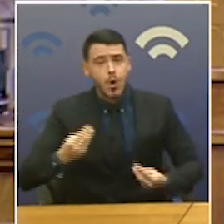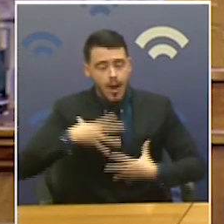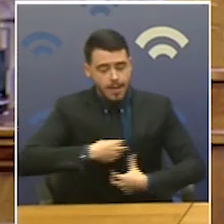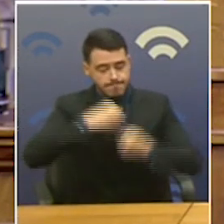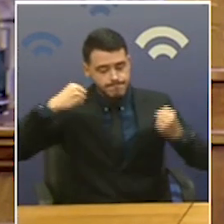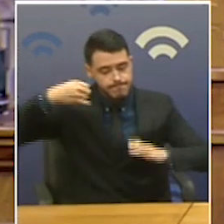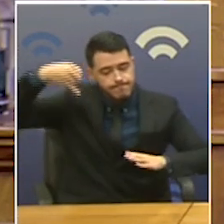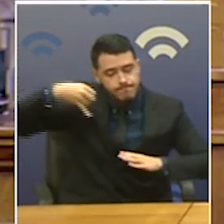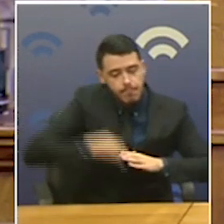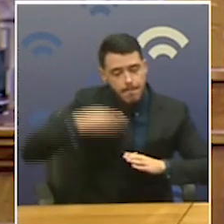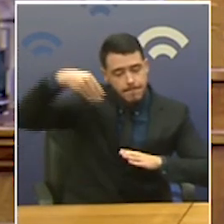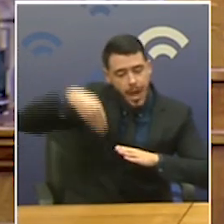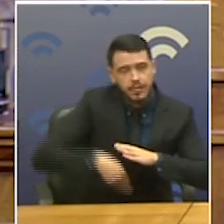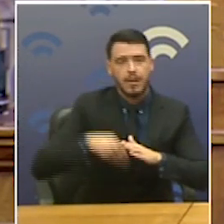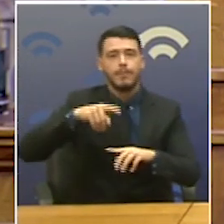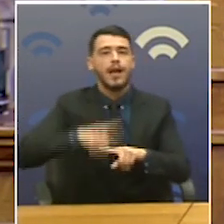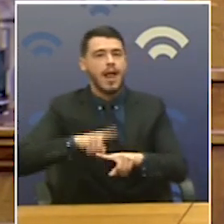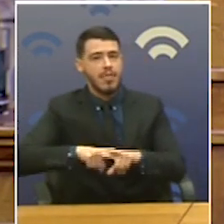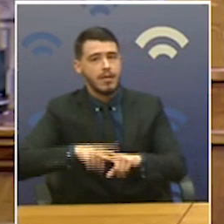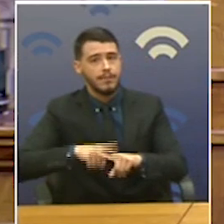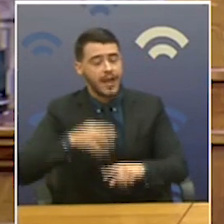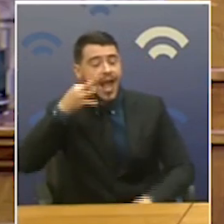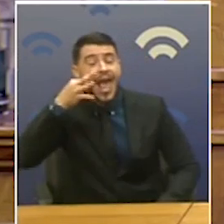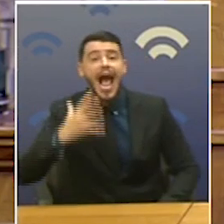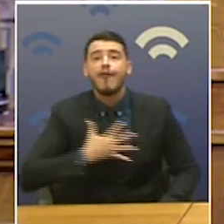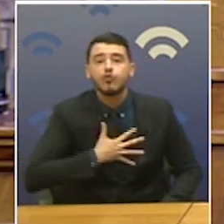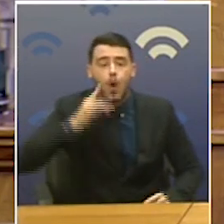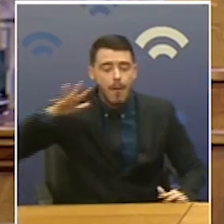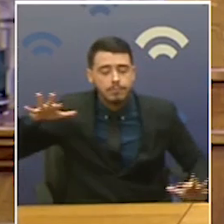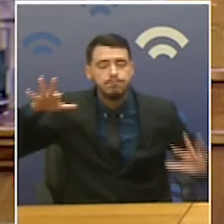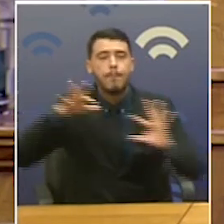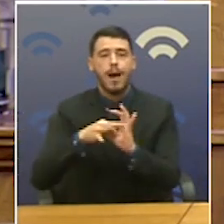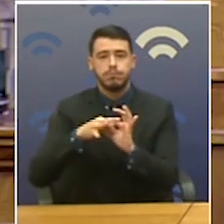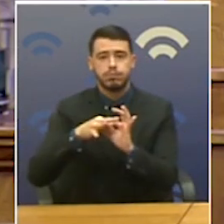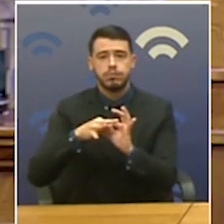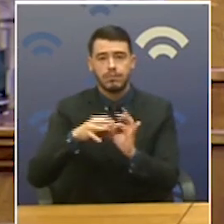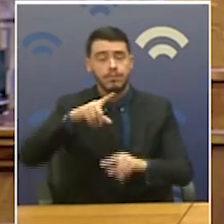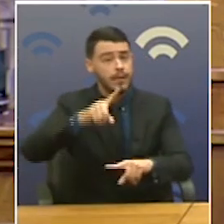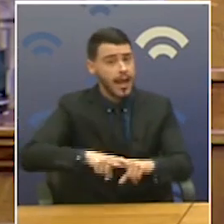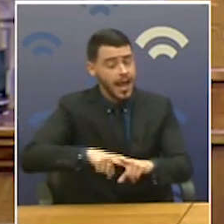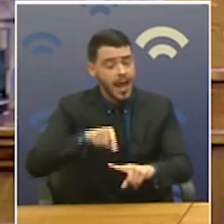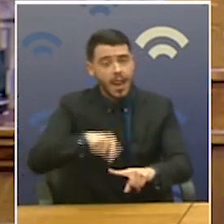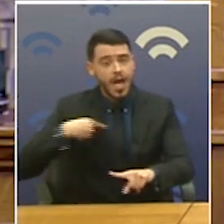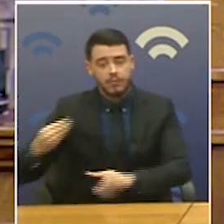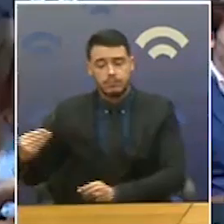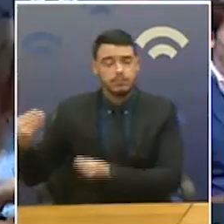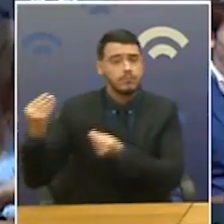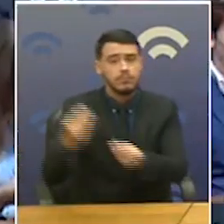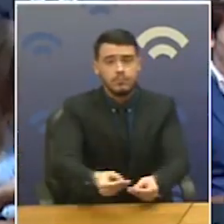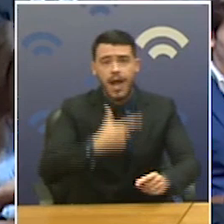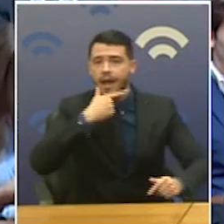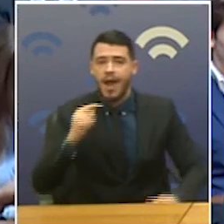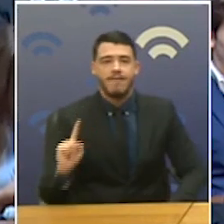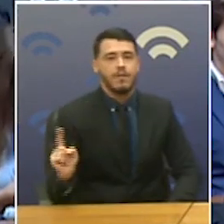επαναγνωριμία με τον συλλογικό μας εαυτό, που θα δώσει στην Ελλάδα μια σημαντική ευκαιρία